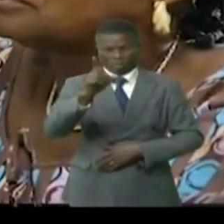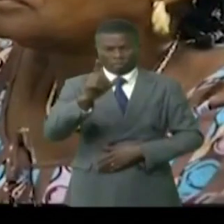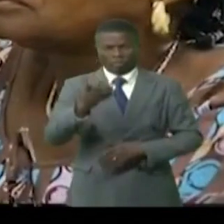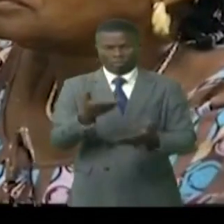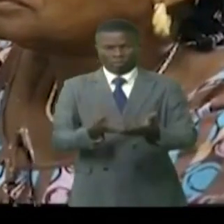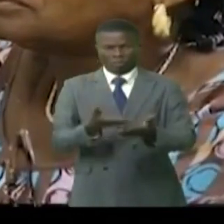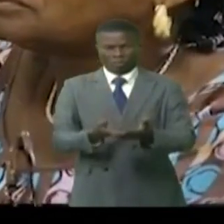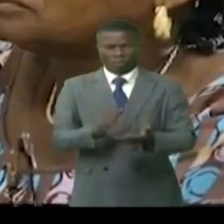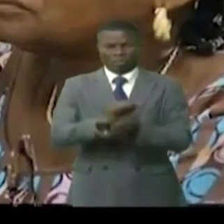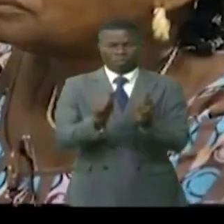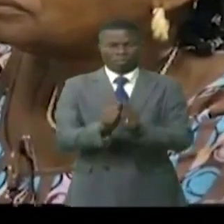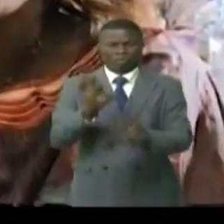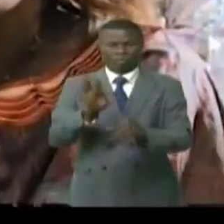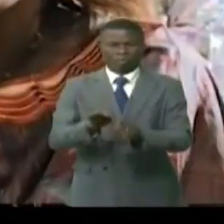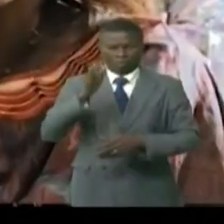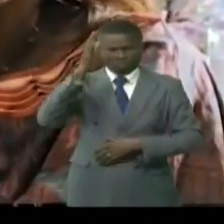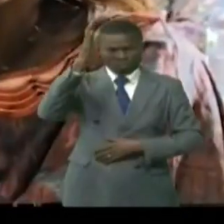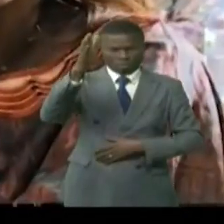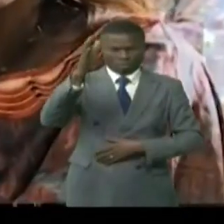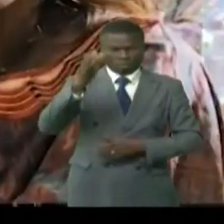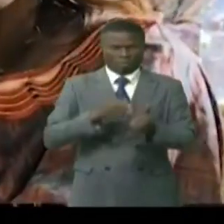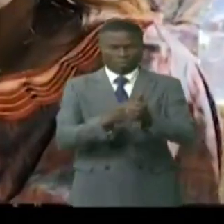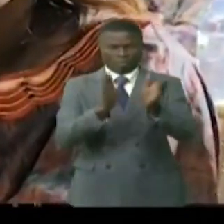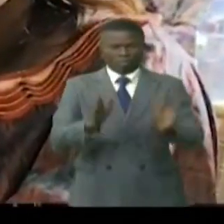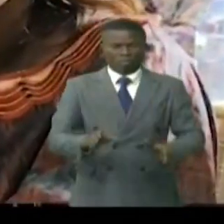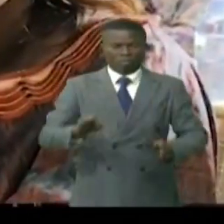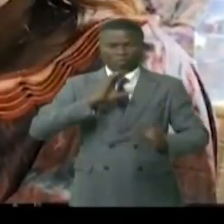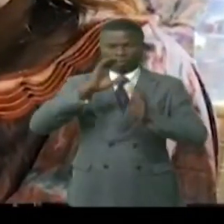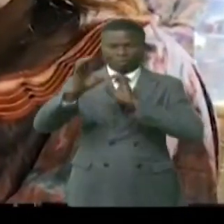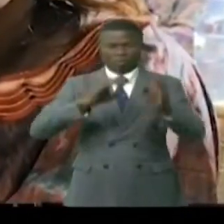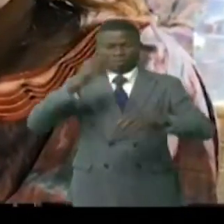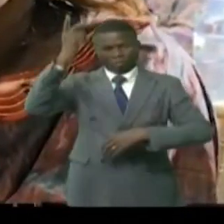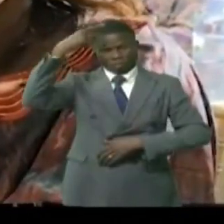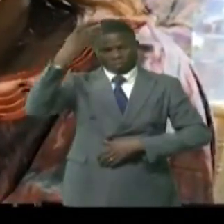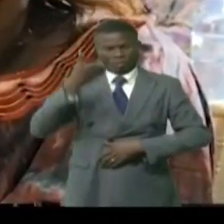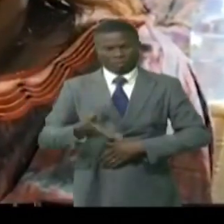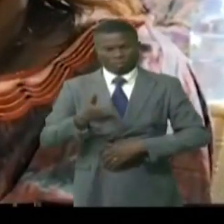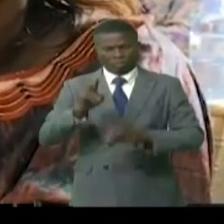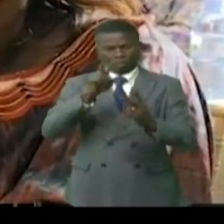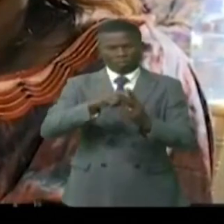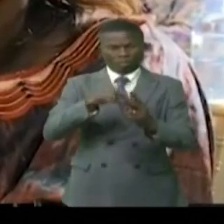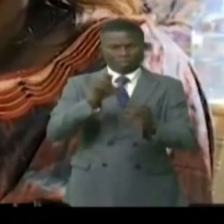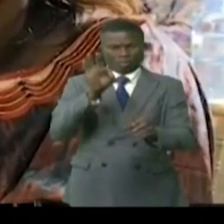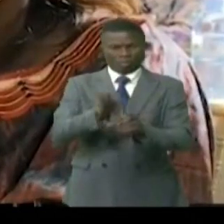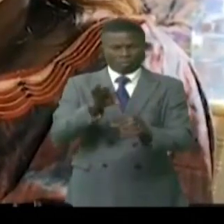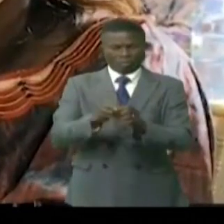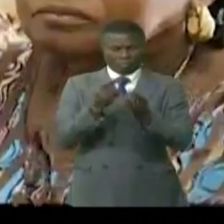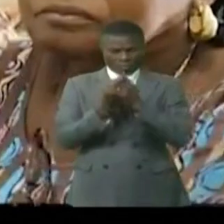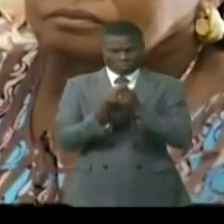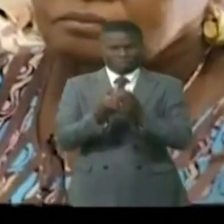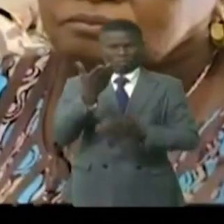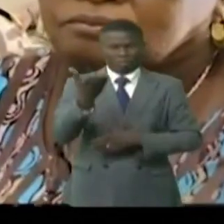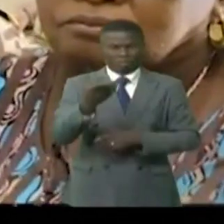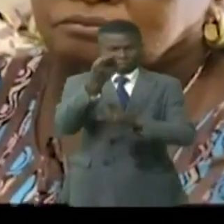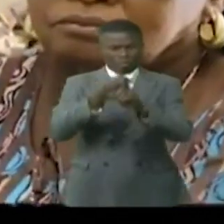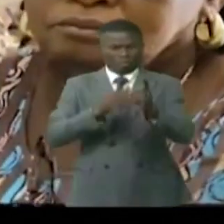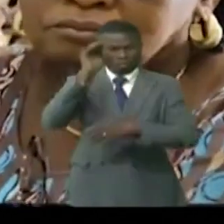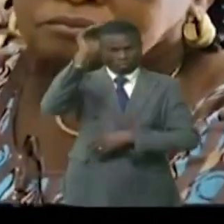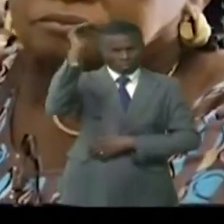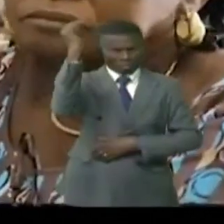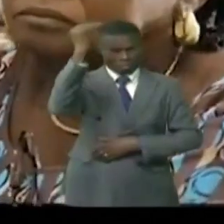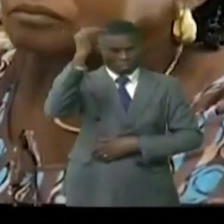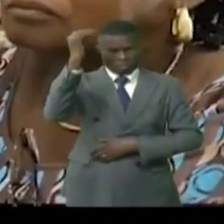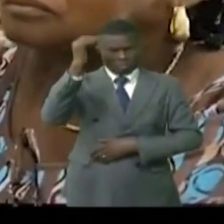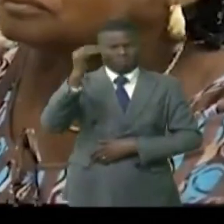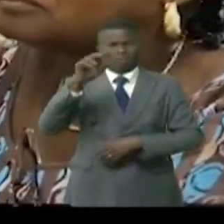capacité sur le processus électoral, leadership et la communication politique en prévision des élections qui pointent à l'horizon d'ici décembre.